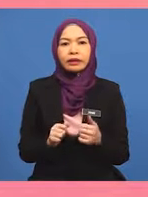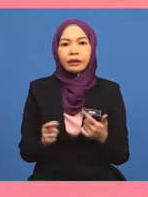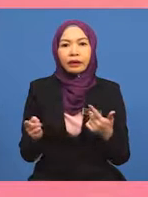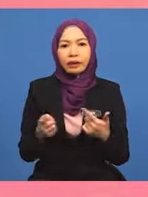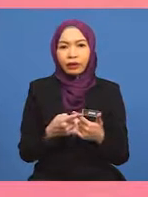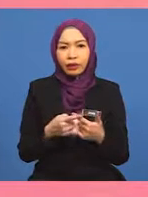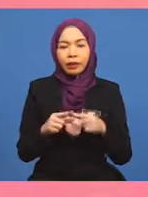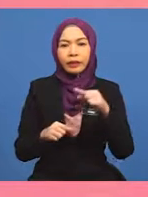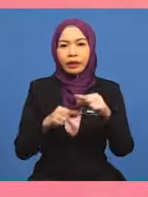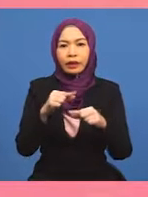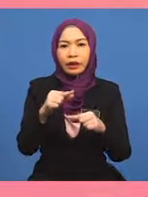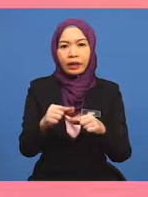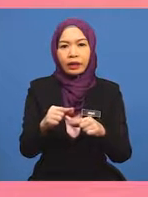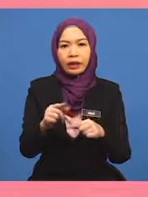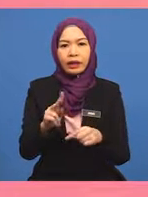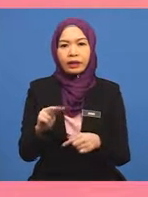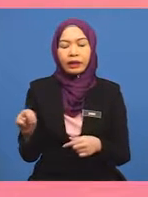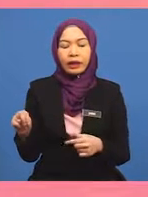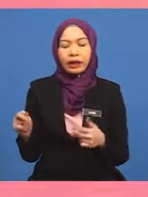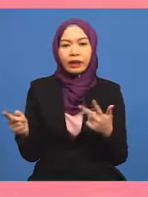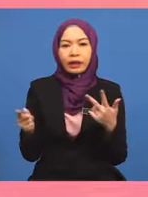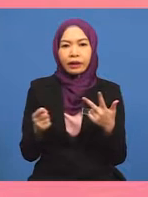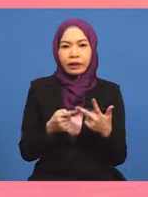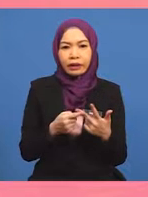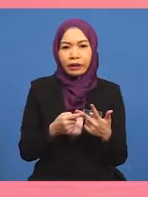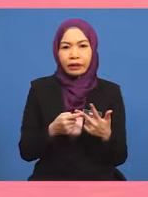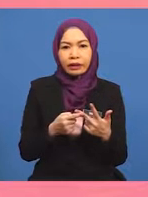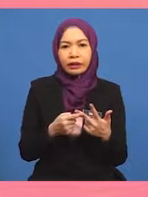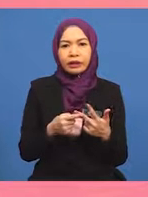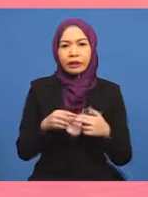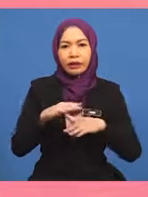pergerakan. Yang ketiga, kontras.